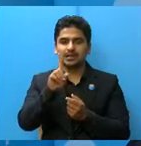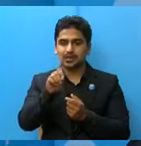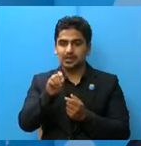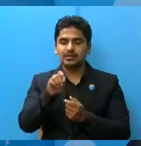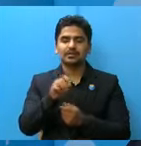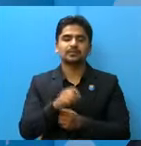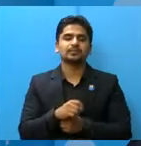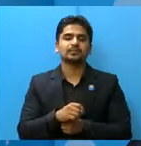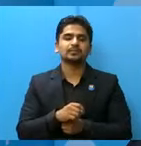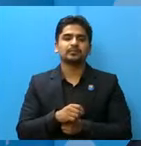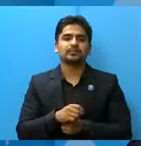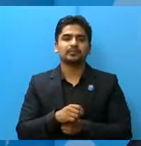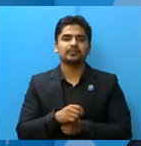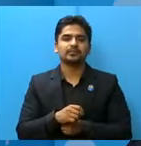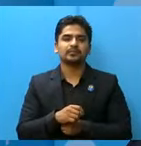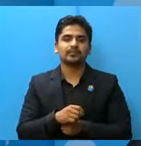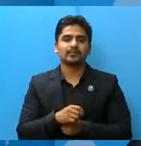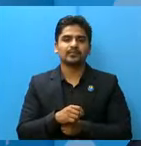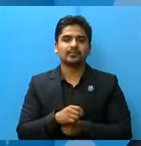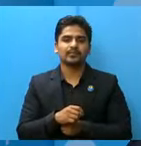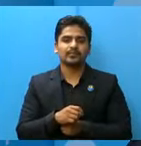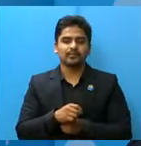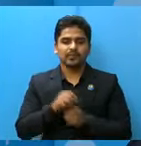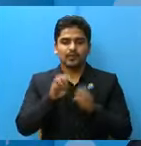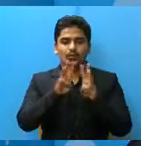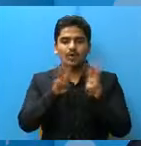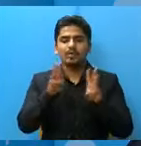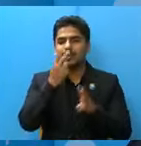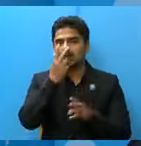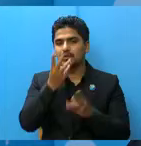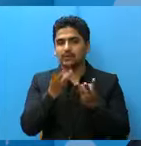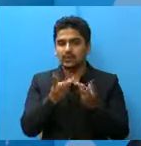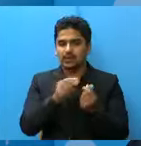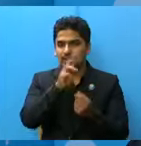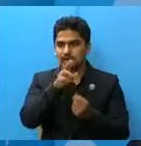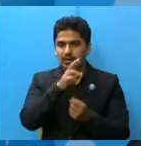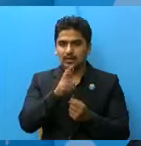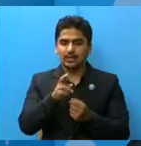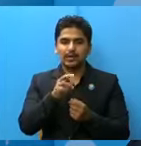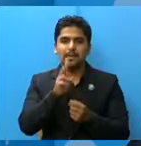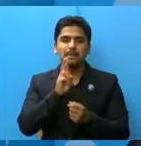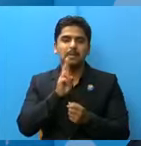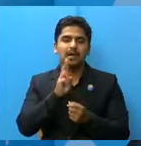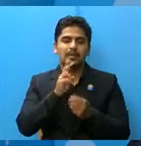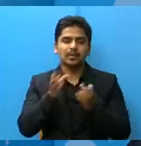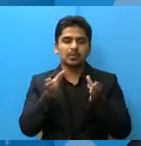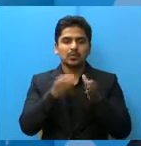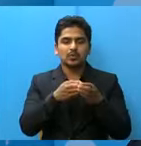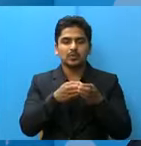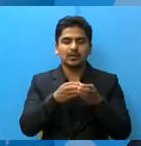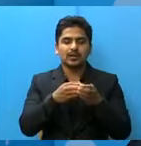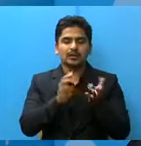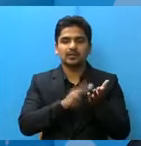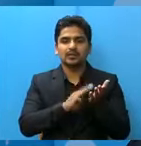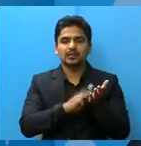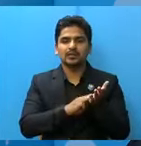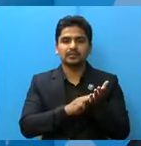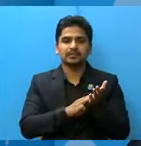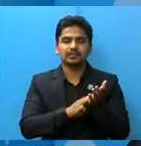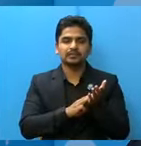यो वेबसाइट हैरने को संख्या रहा भाईवर ग्रूप मां